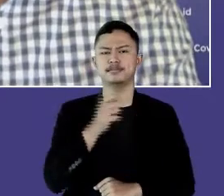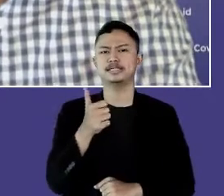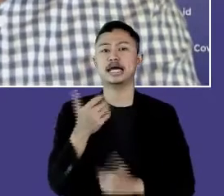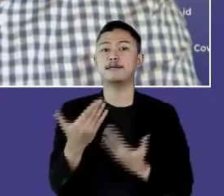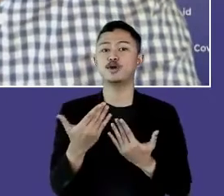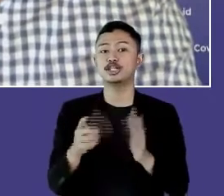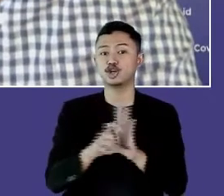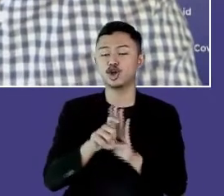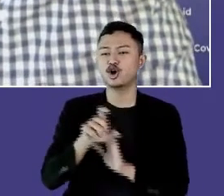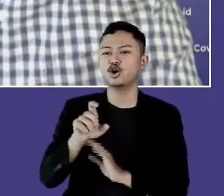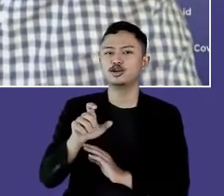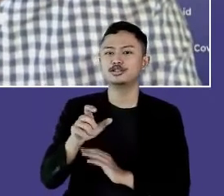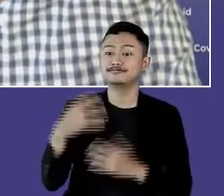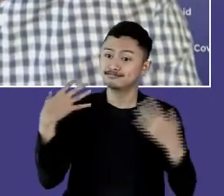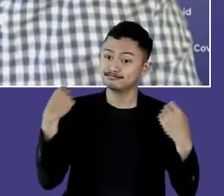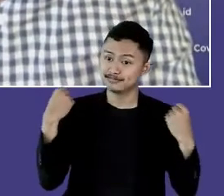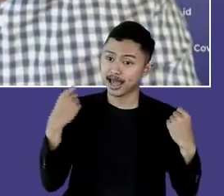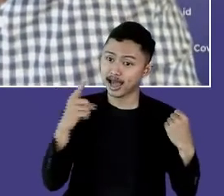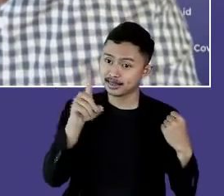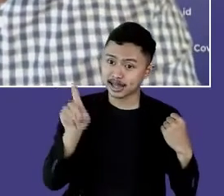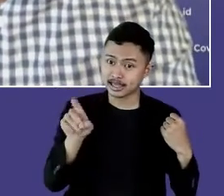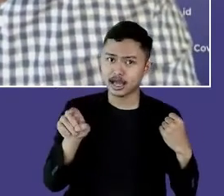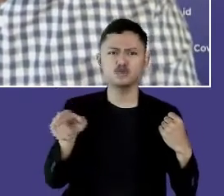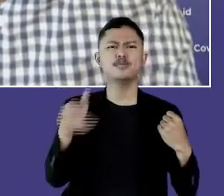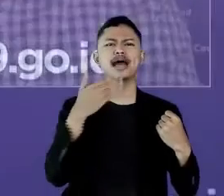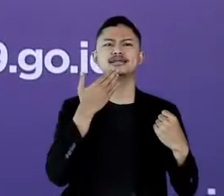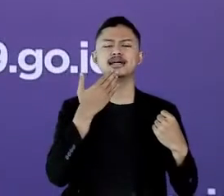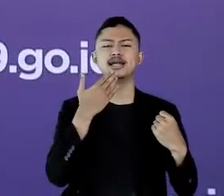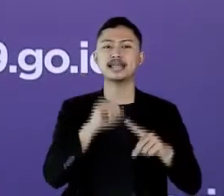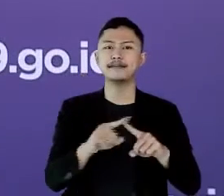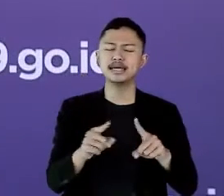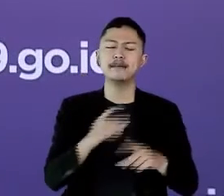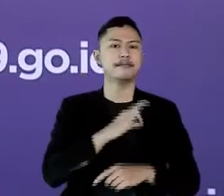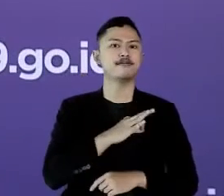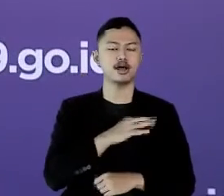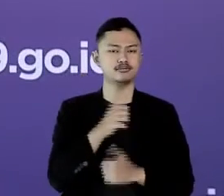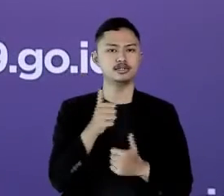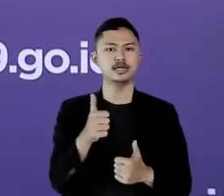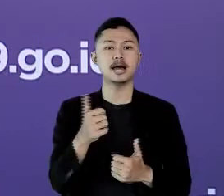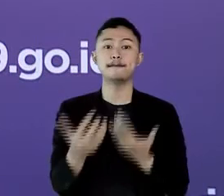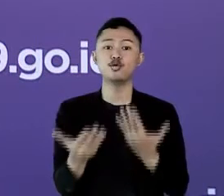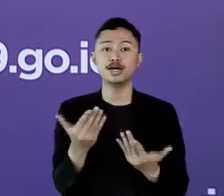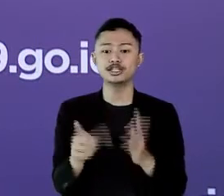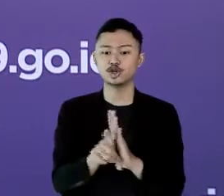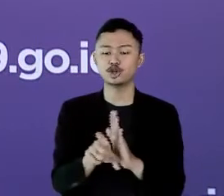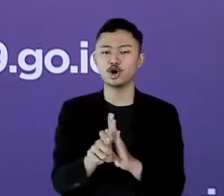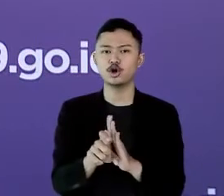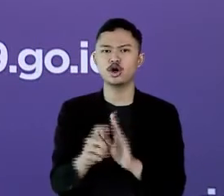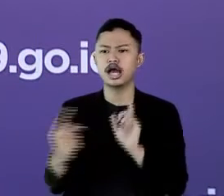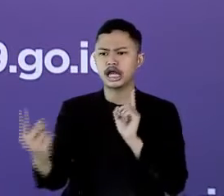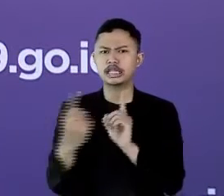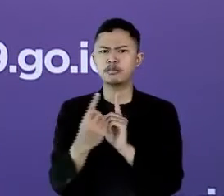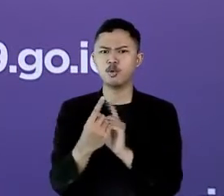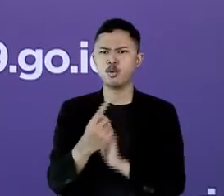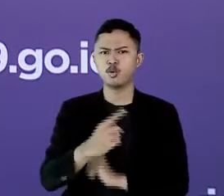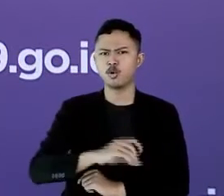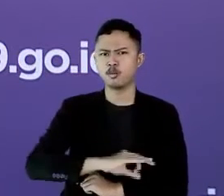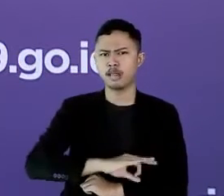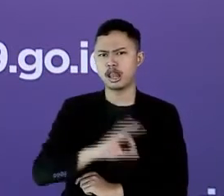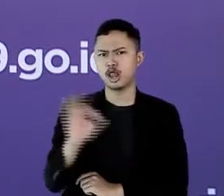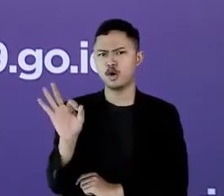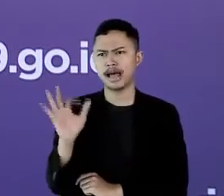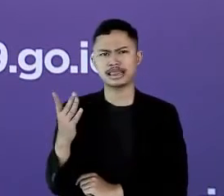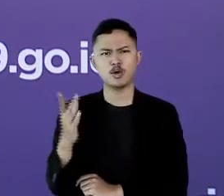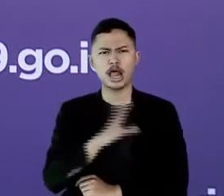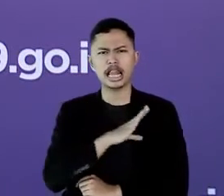ataupun mungkin sekedar menanyakan kabar kepada keluarga ataupun mungkin sahabat-sahabat kita yang sudah lama tidak bertemu begitu, itu juga mungkin adalah sebagai salah satu